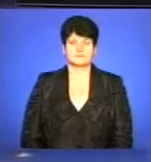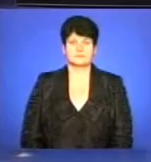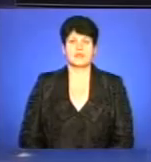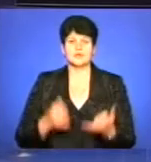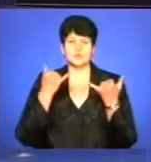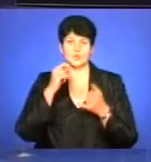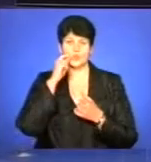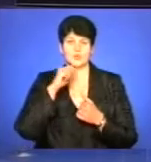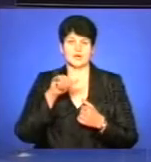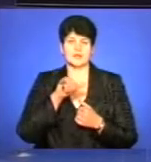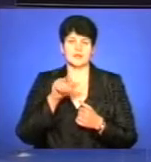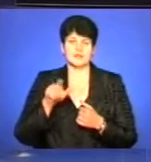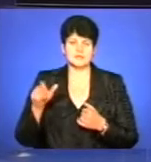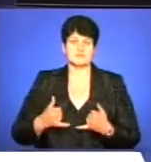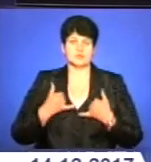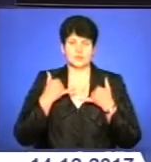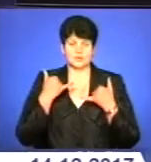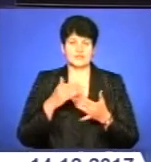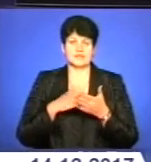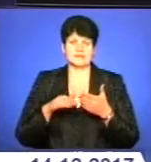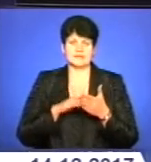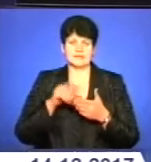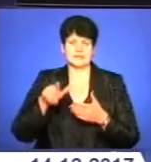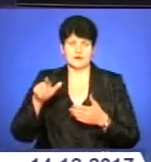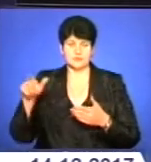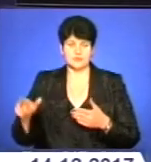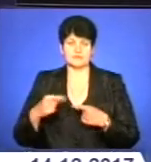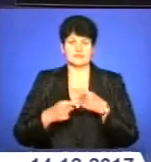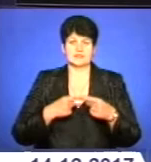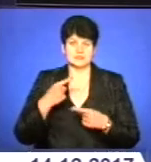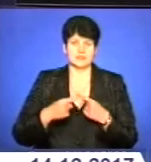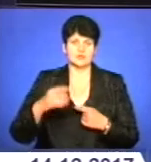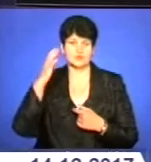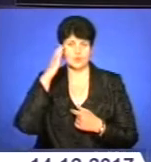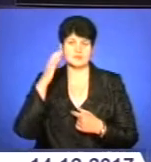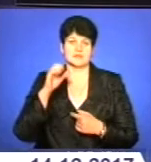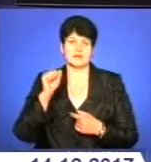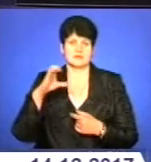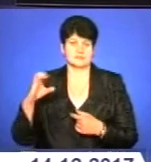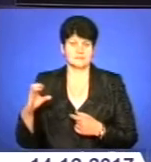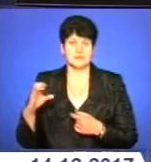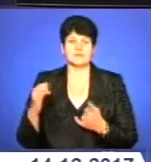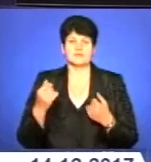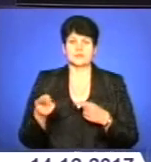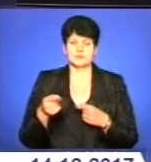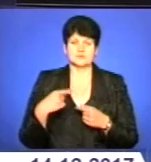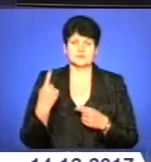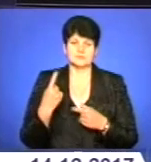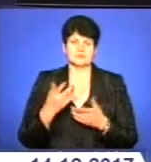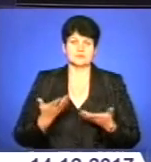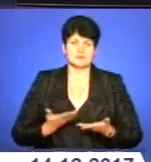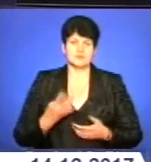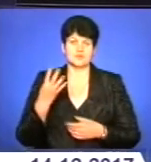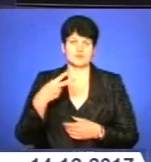Сьогодні українці вшановують ліквідаторів наслідків аварії на Чорнобильській атомній електростанції. На Тернопільщині проживає 42